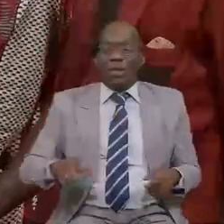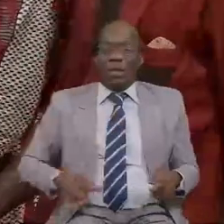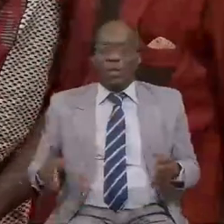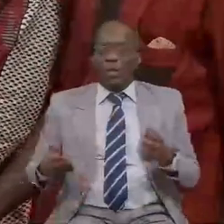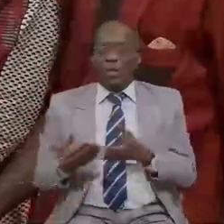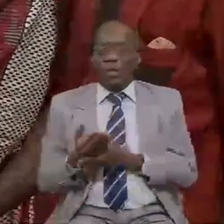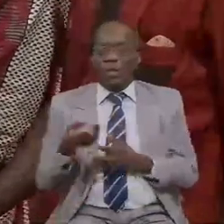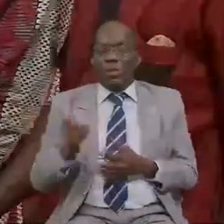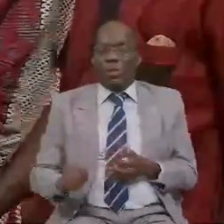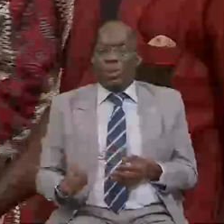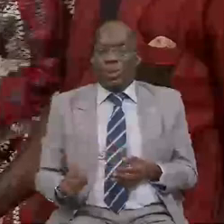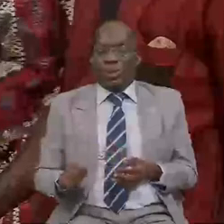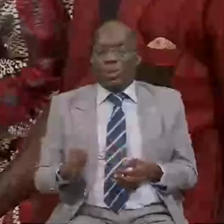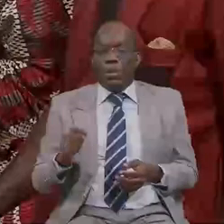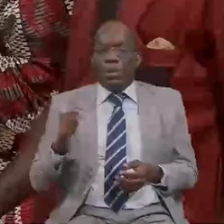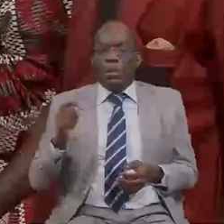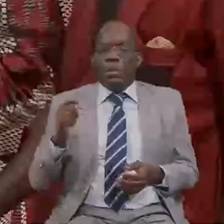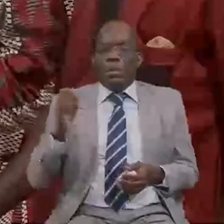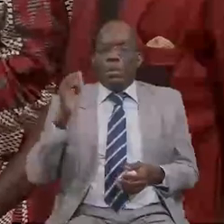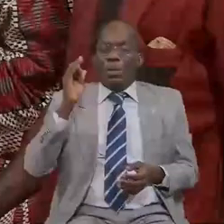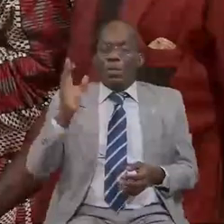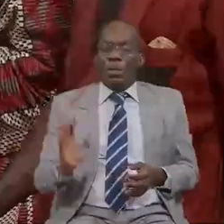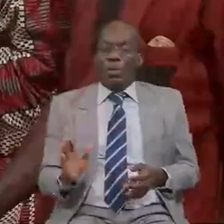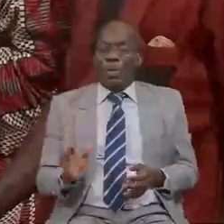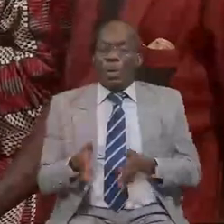Possibilité en Christ à travers les ministres.